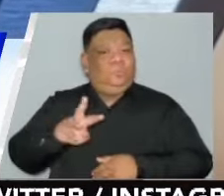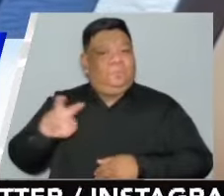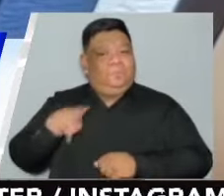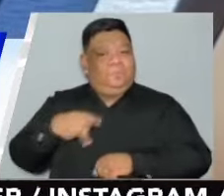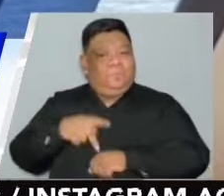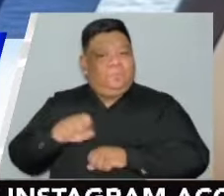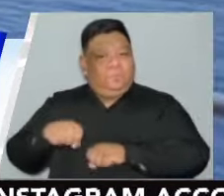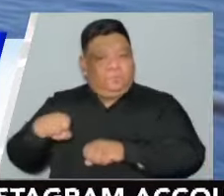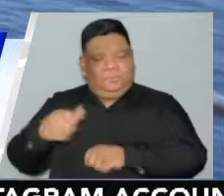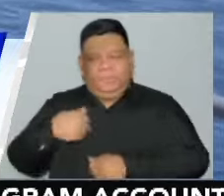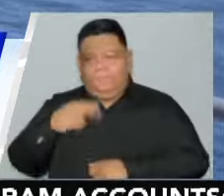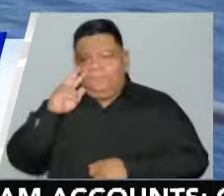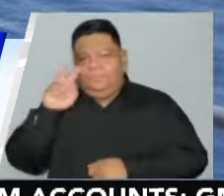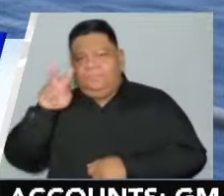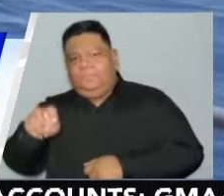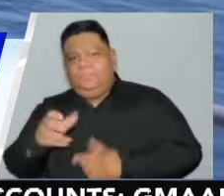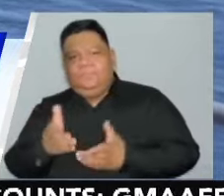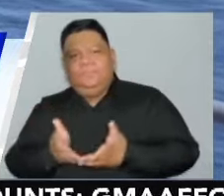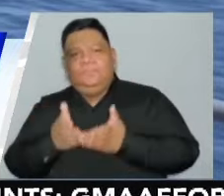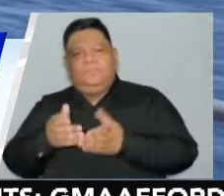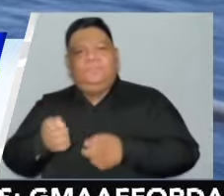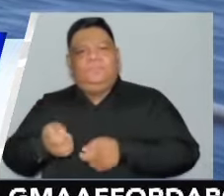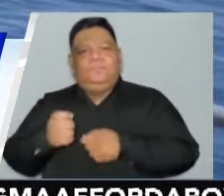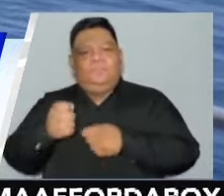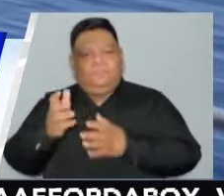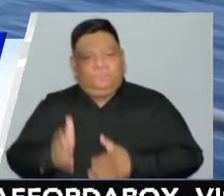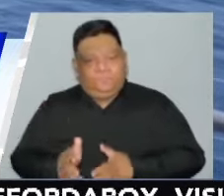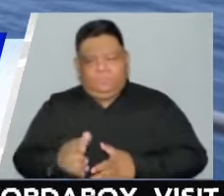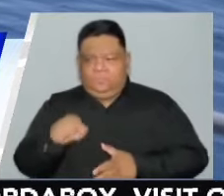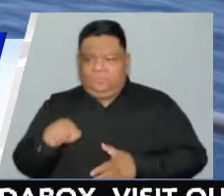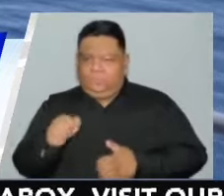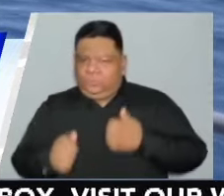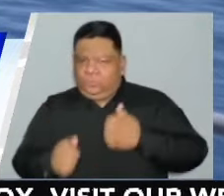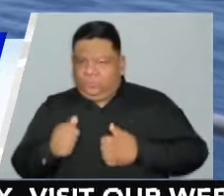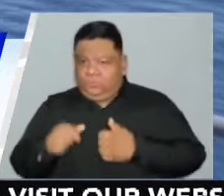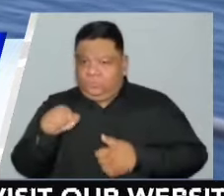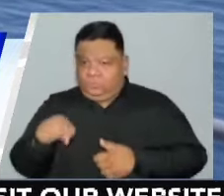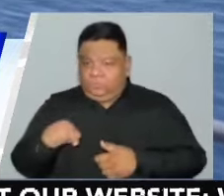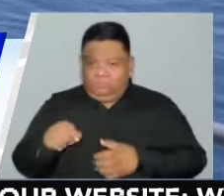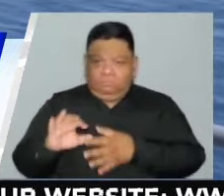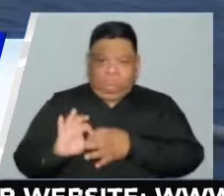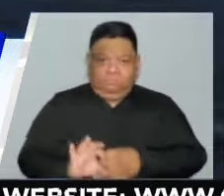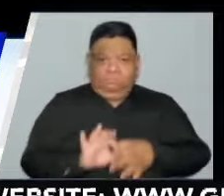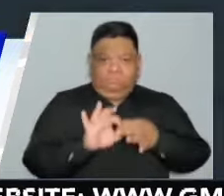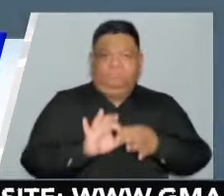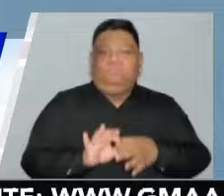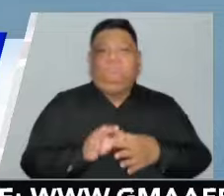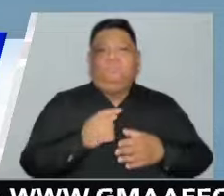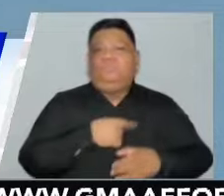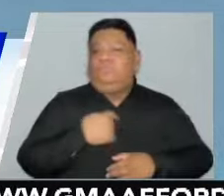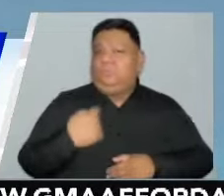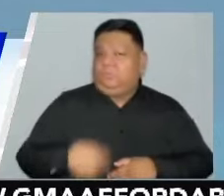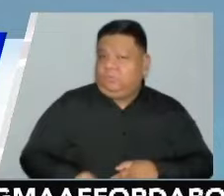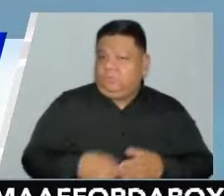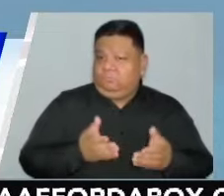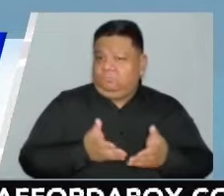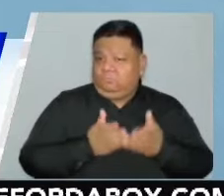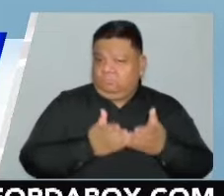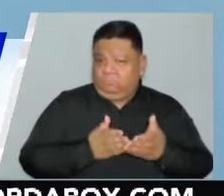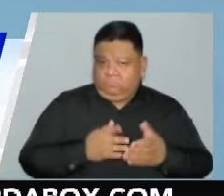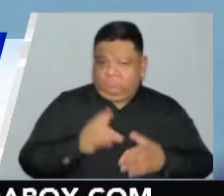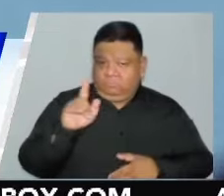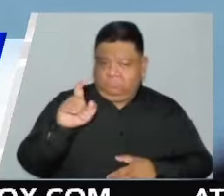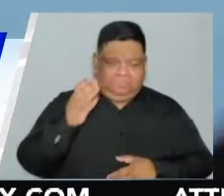ng aming barko. Hindi pa matiyak kung isa sa mga na-monitor nila ay isang Chinese militia vessel. Sa pagsimula ng